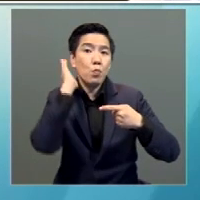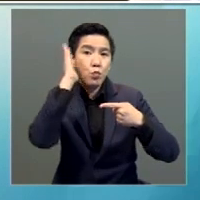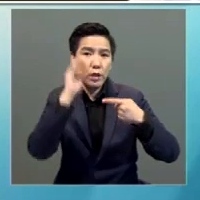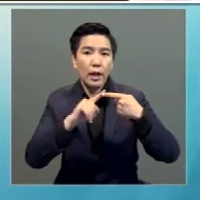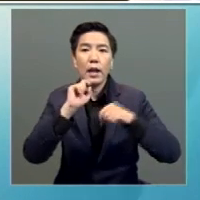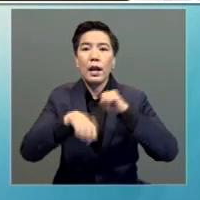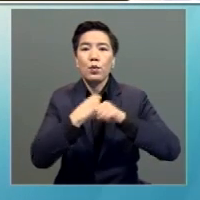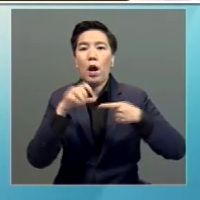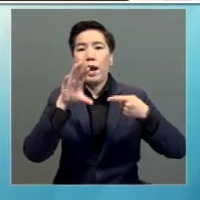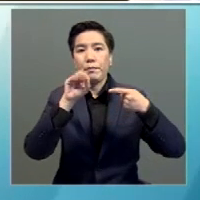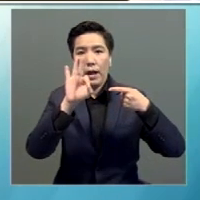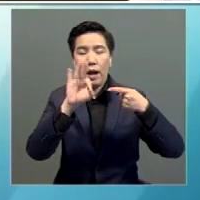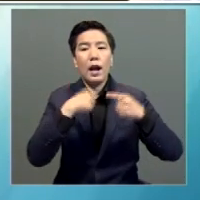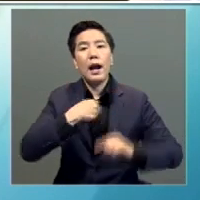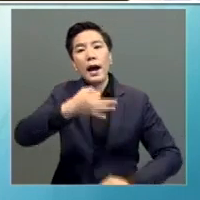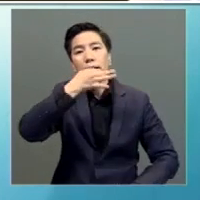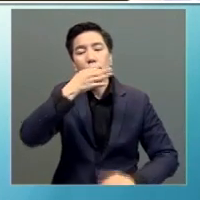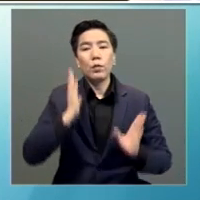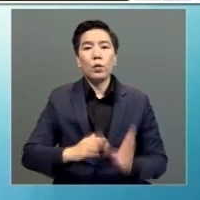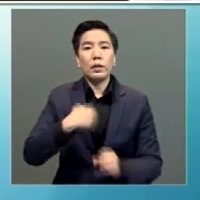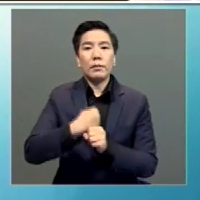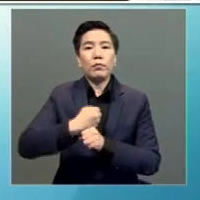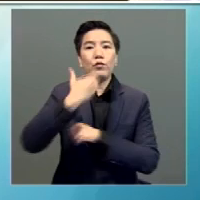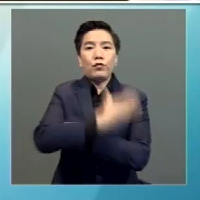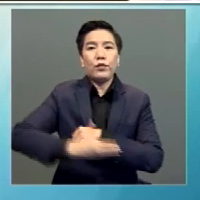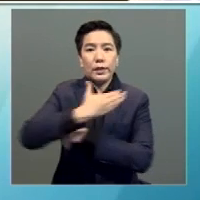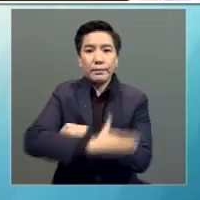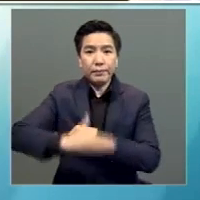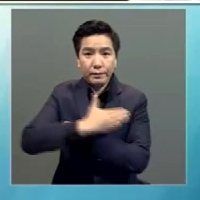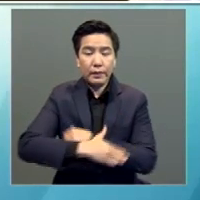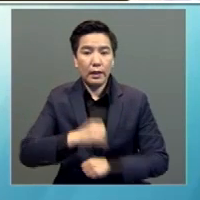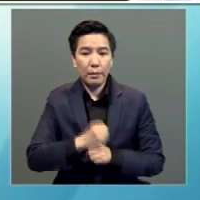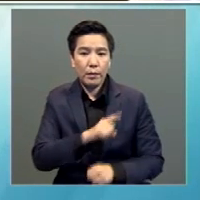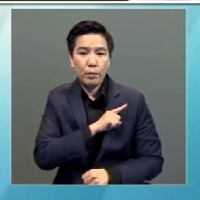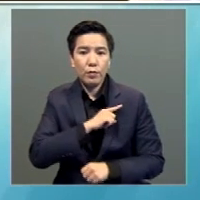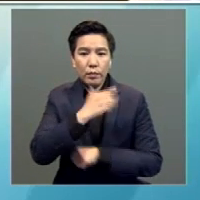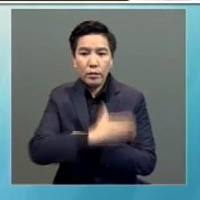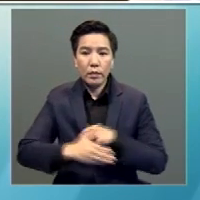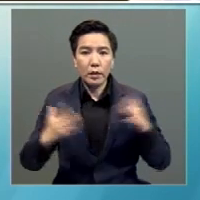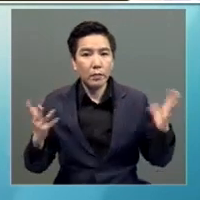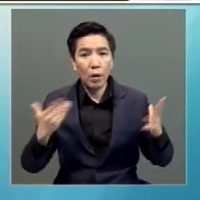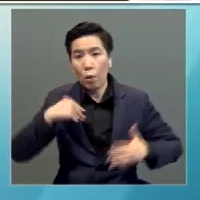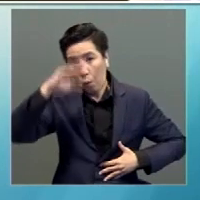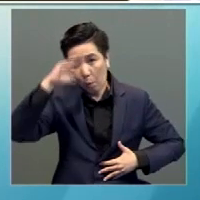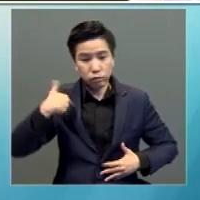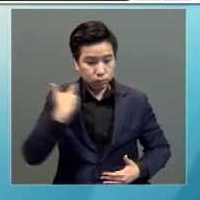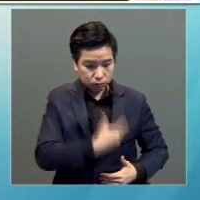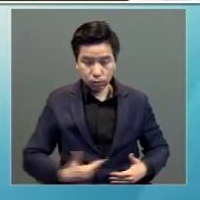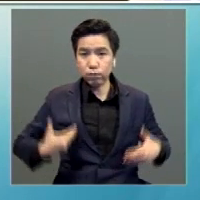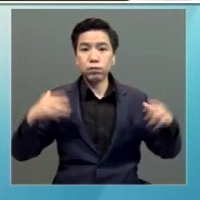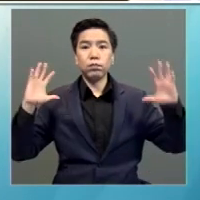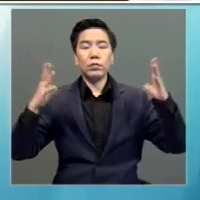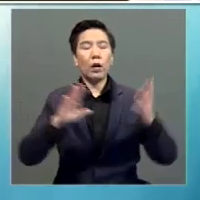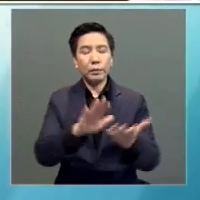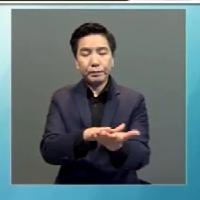อายุ59ปีอาชีพเป็นพนักงานการรถไฟนะครับแล้วก็ไม่มีโรคประจำตัว